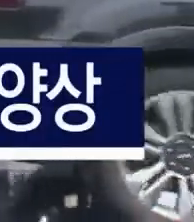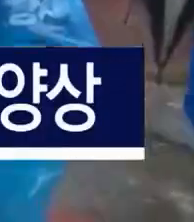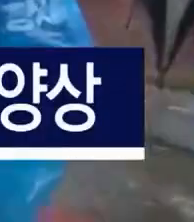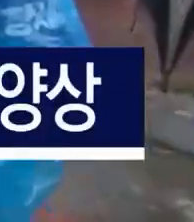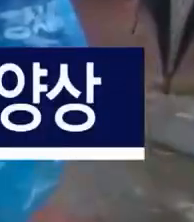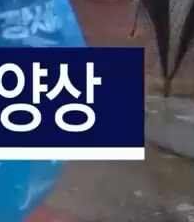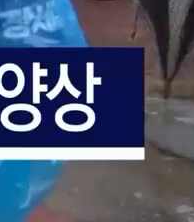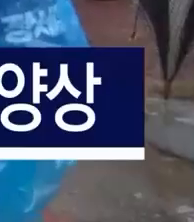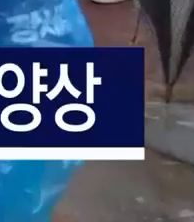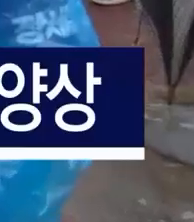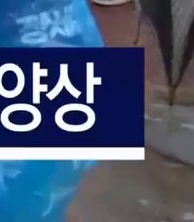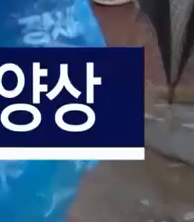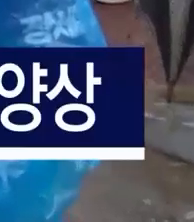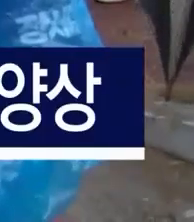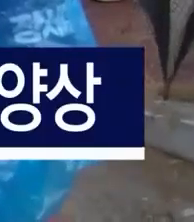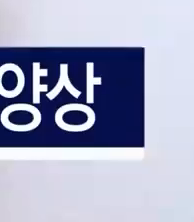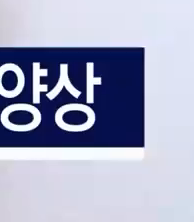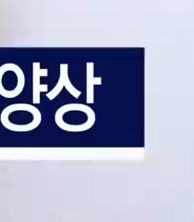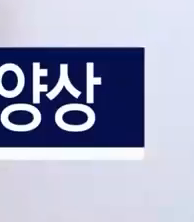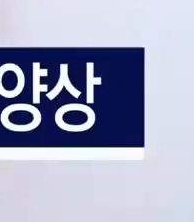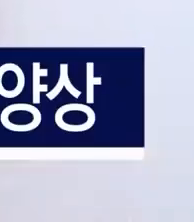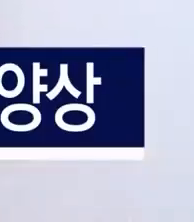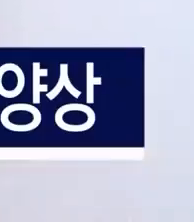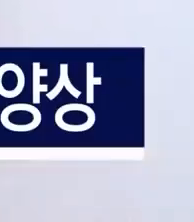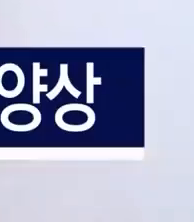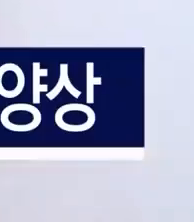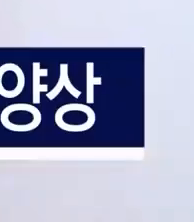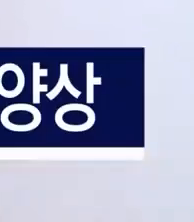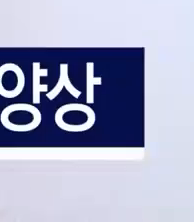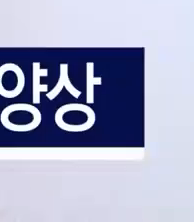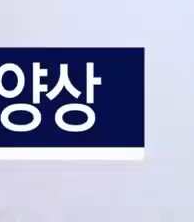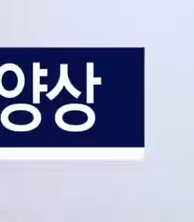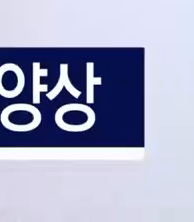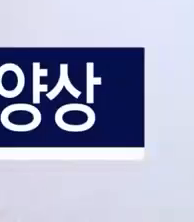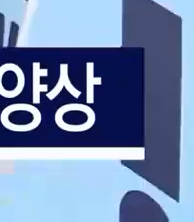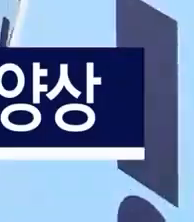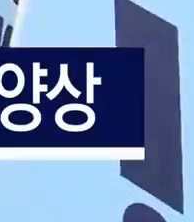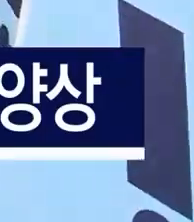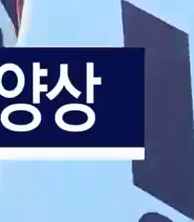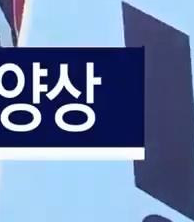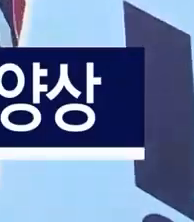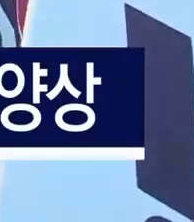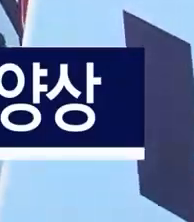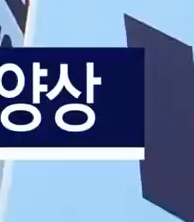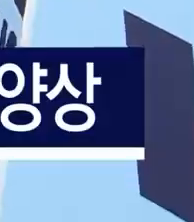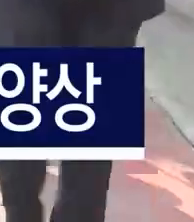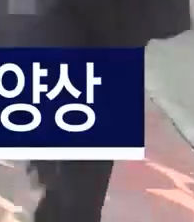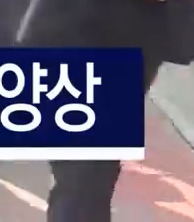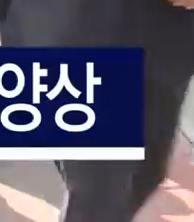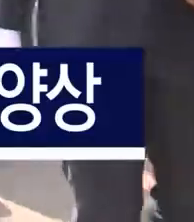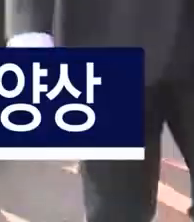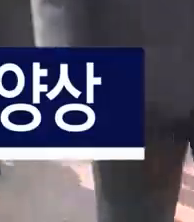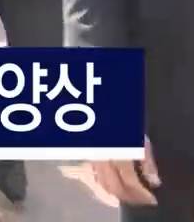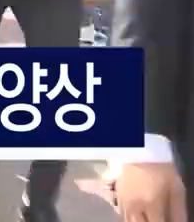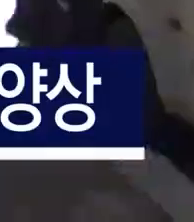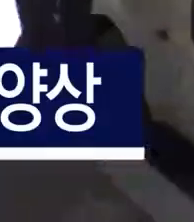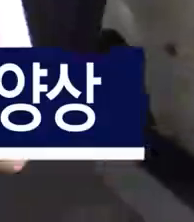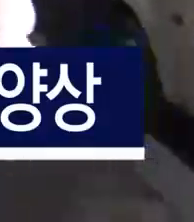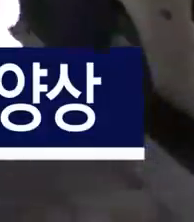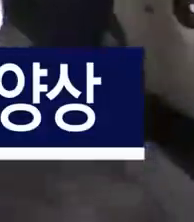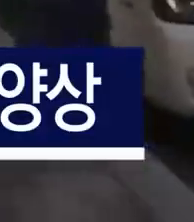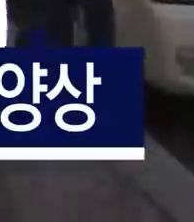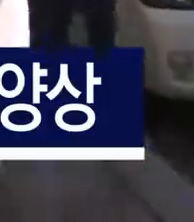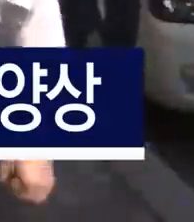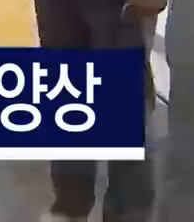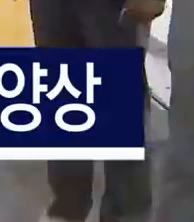10.16 재보궐선거가 막바지로 접어든 가운데 역대급 경쟁이 펼쳐지고 있습니다. 후보 간 비방과 선동 등 혼탁